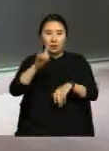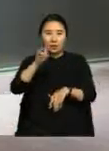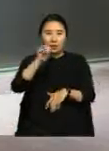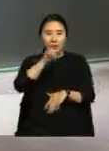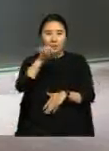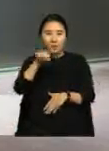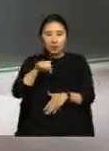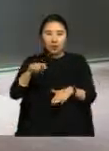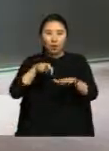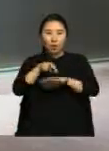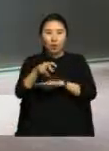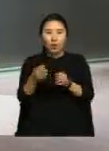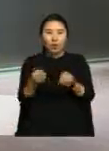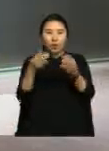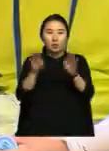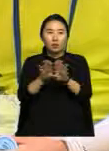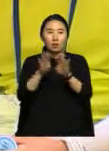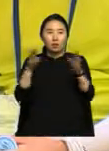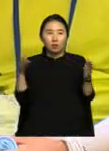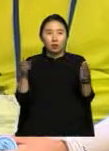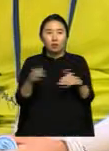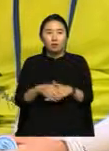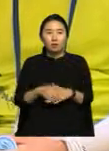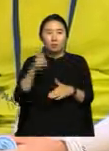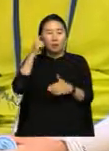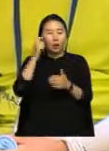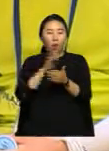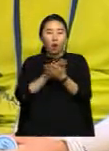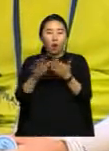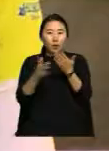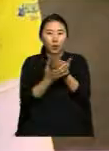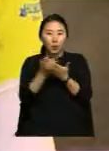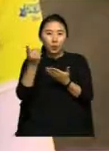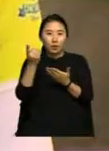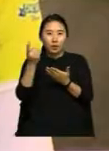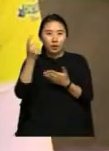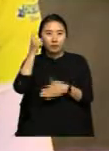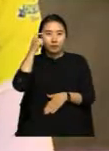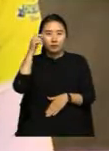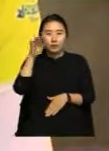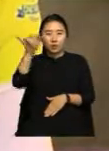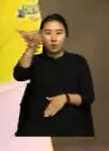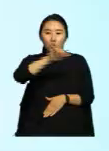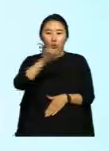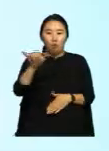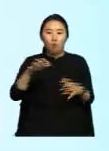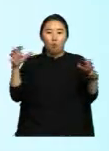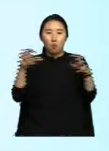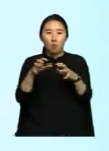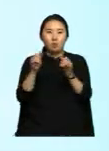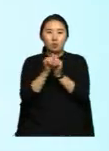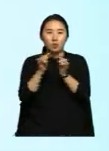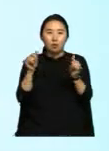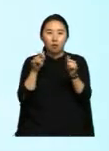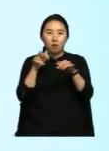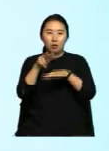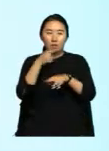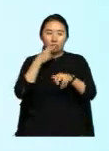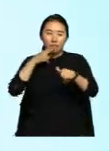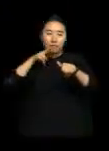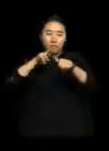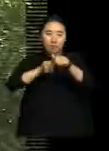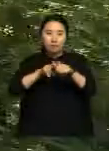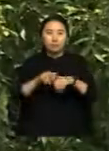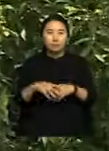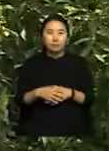에서 걷기 행사가 열렸습니다 평화와 통일을 염원을 담아 전국에서 모인 사람들이 걷기 도전에 나선